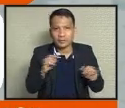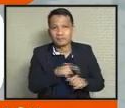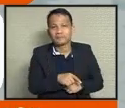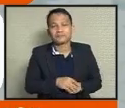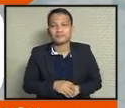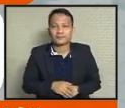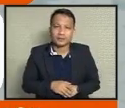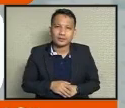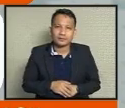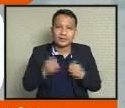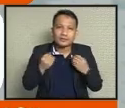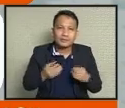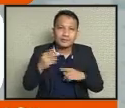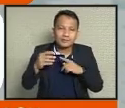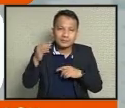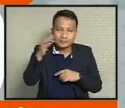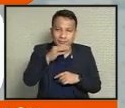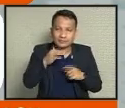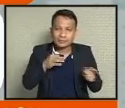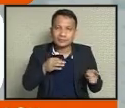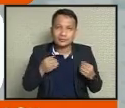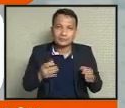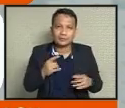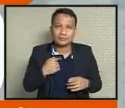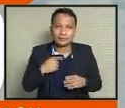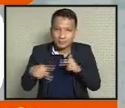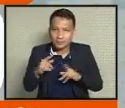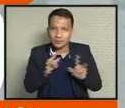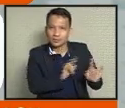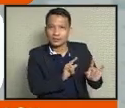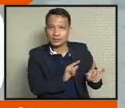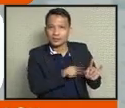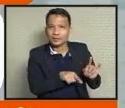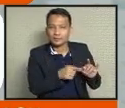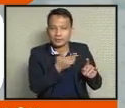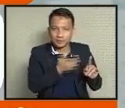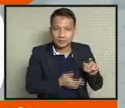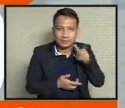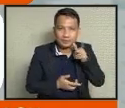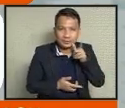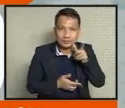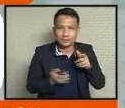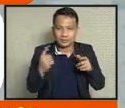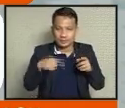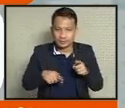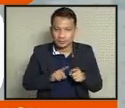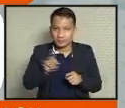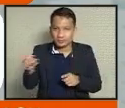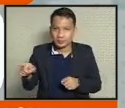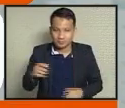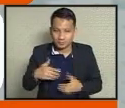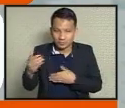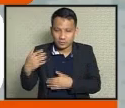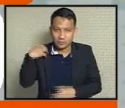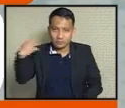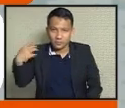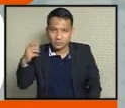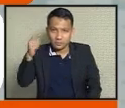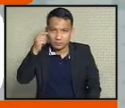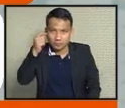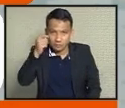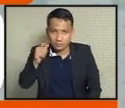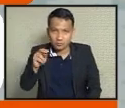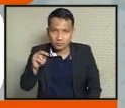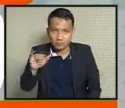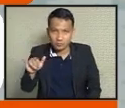Facebook. And then a lot of people, literally, love her. But then, nung pumunta siya dito kay Toyo, kay Boss Toyo, okay, kung sino